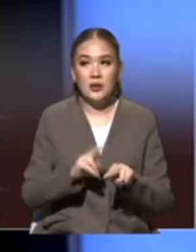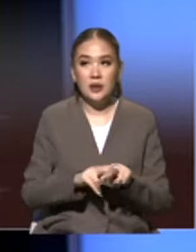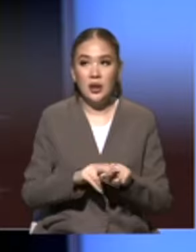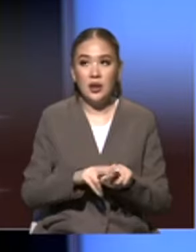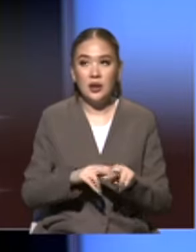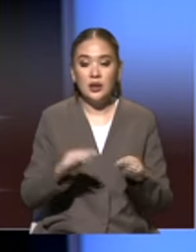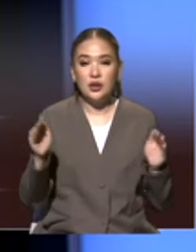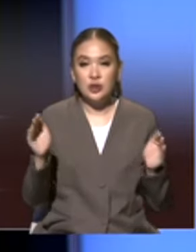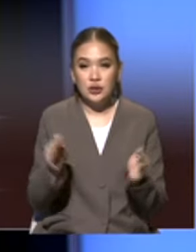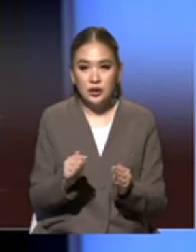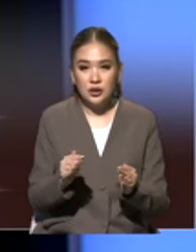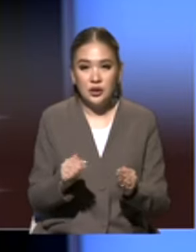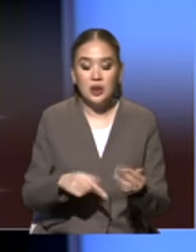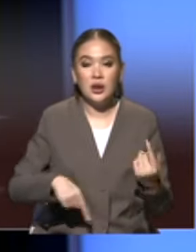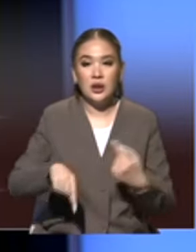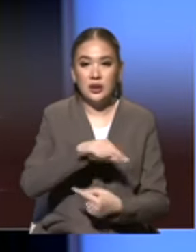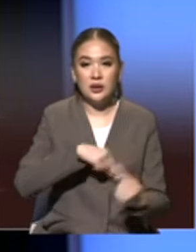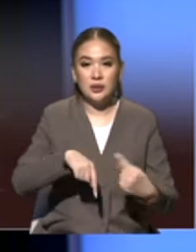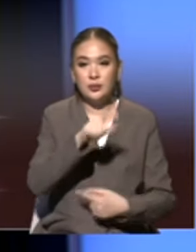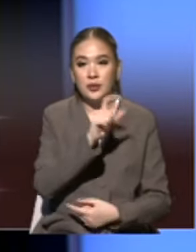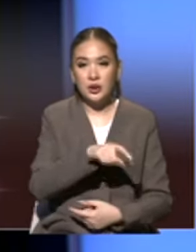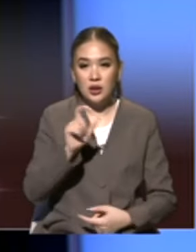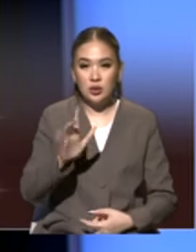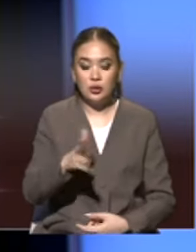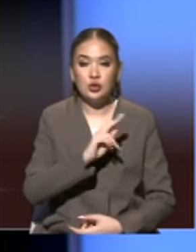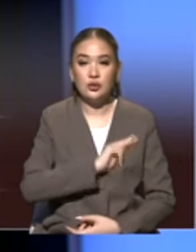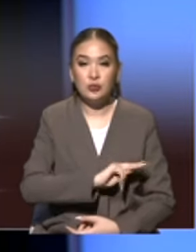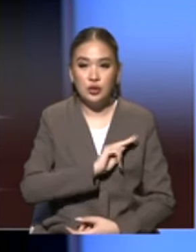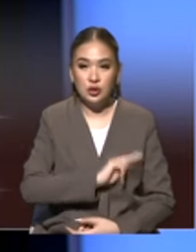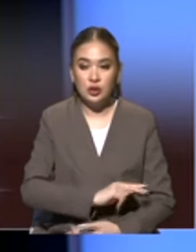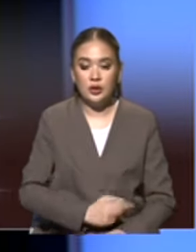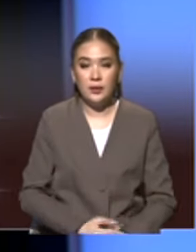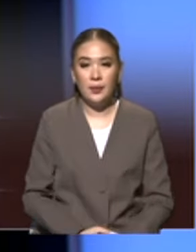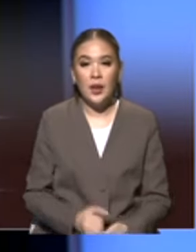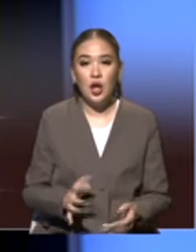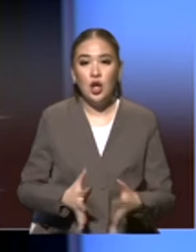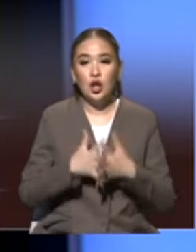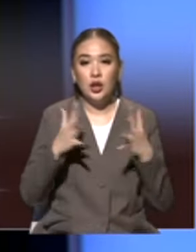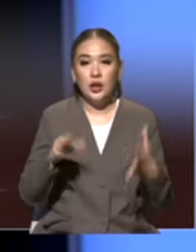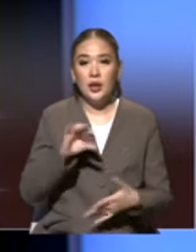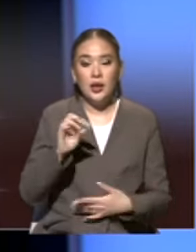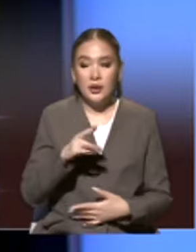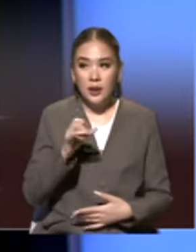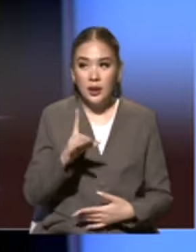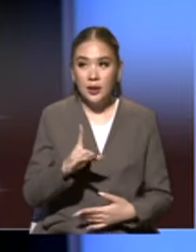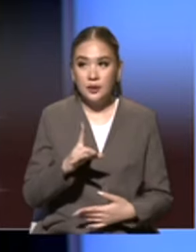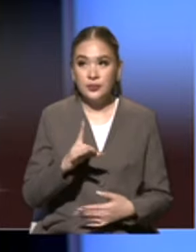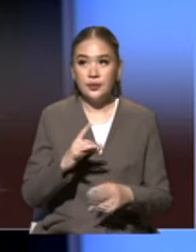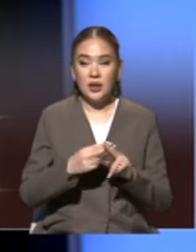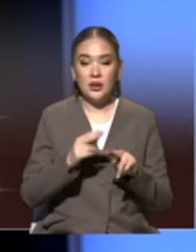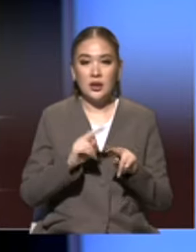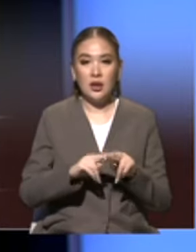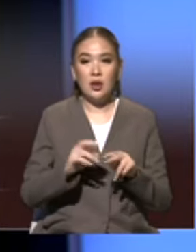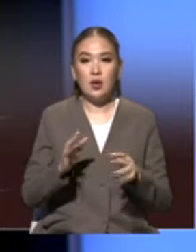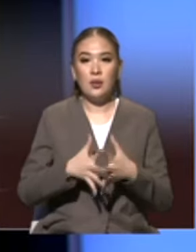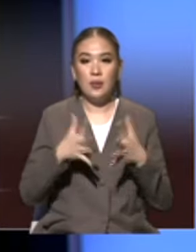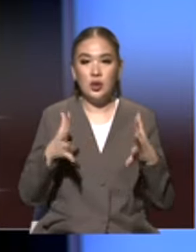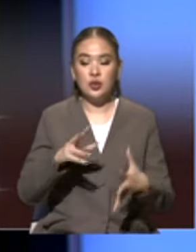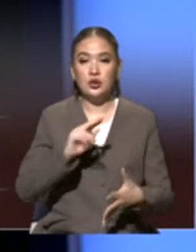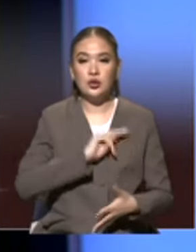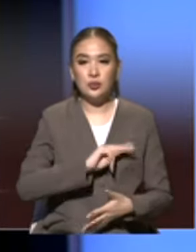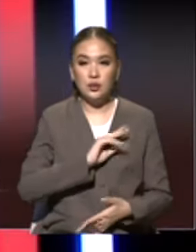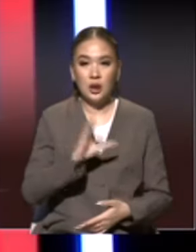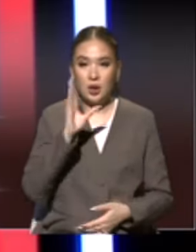кіші кәсіпкерлер жұмыс істейтін болады. А бірақ үлкен жаңағы тендерларды жаңағы үлкен компаниялар алып алады. Жаңағы құрылыс